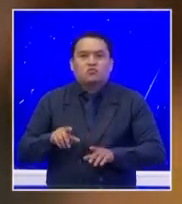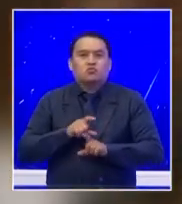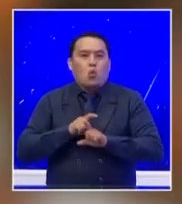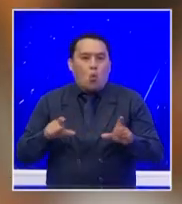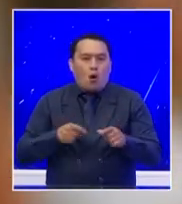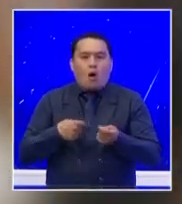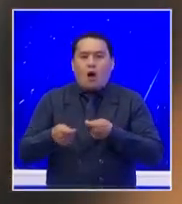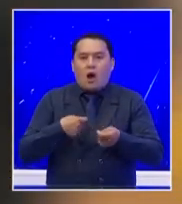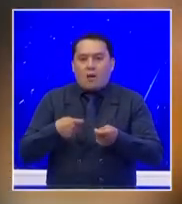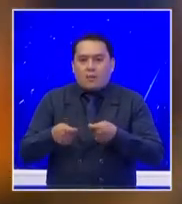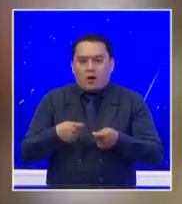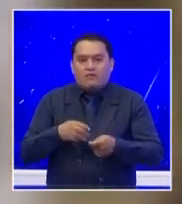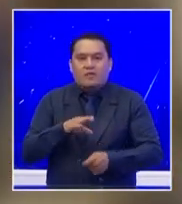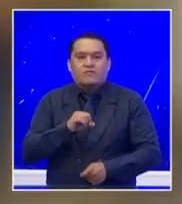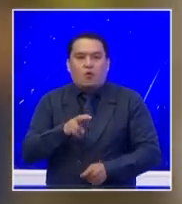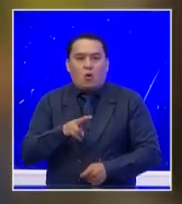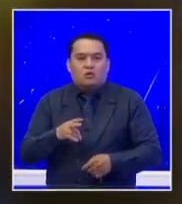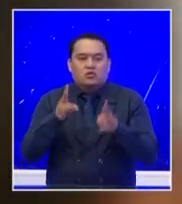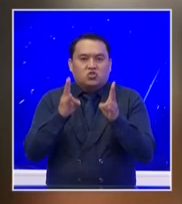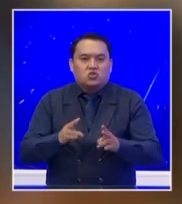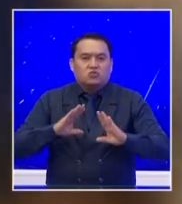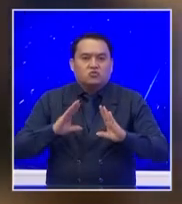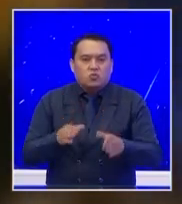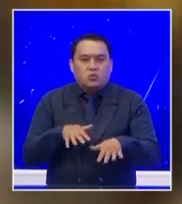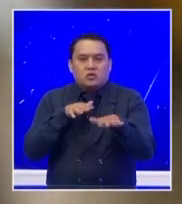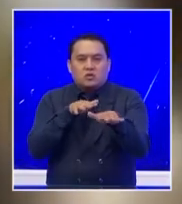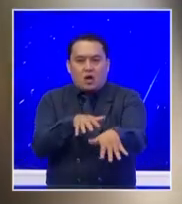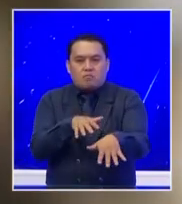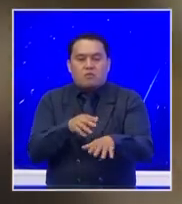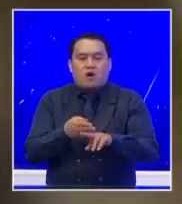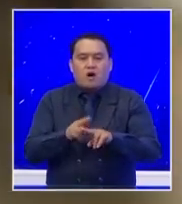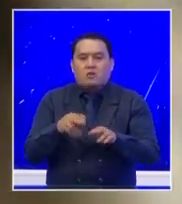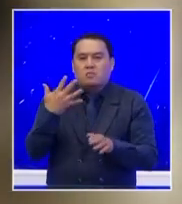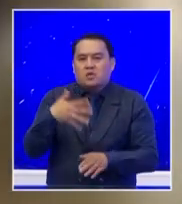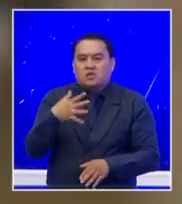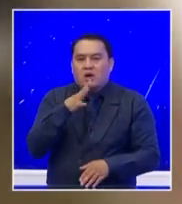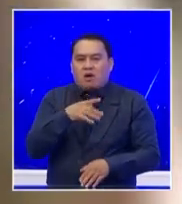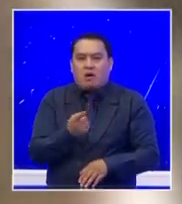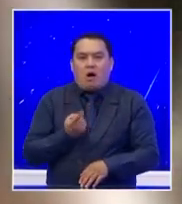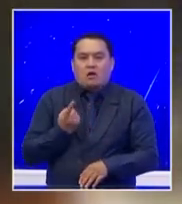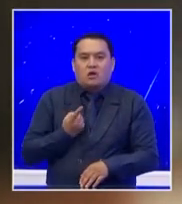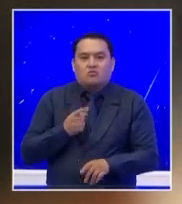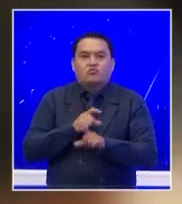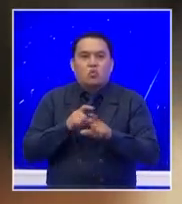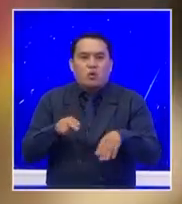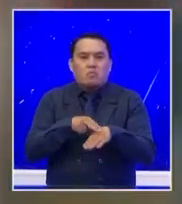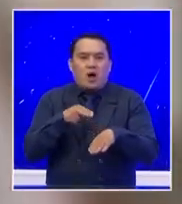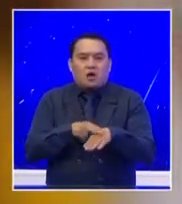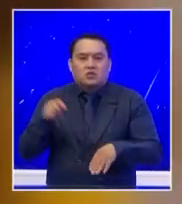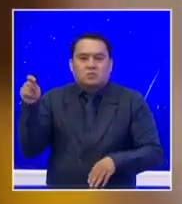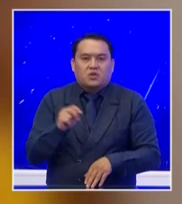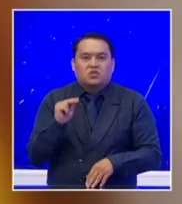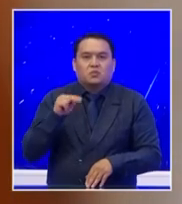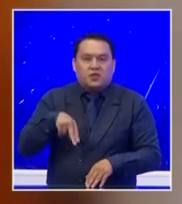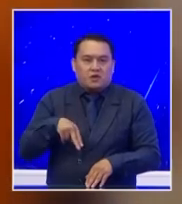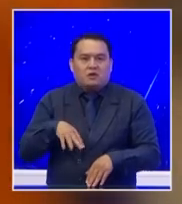сообщили в администрации предместья Ванфу, где произошел инцидент, напавший оказался 50-летним охранником школы. Полиция прибыла на место